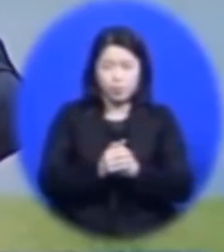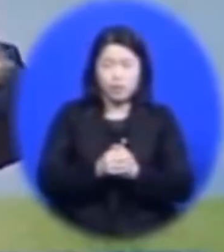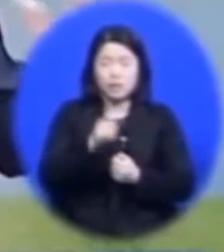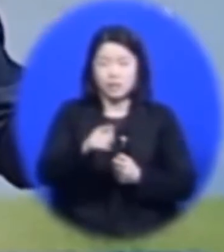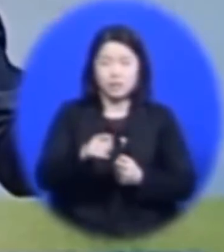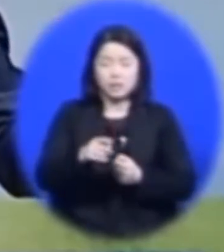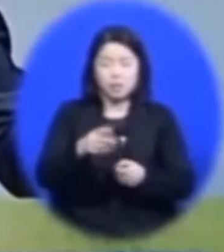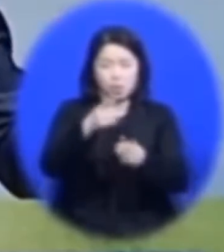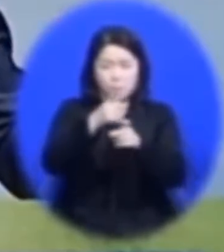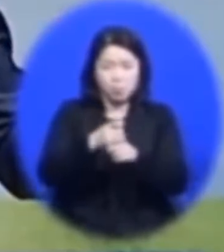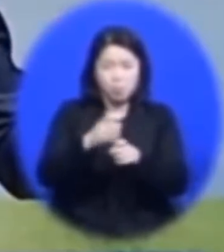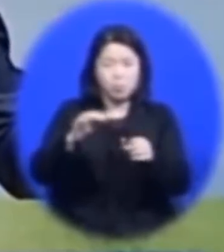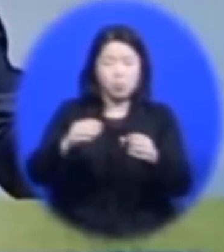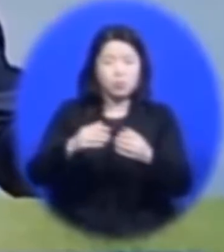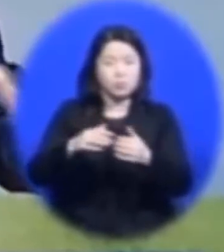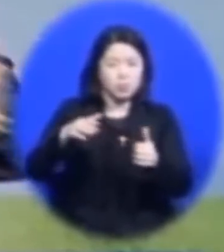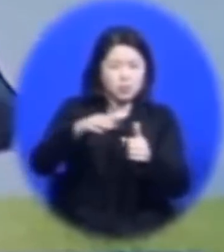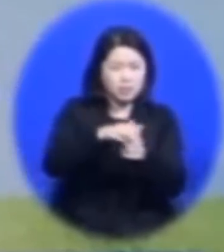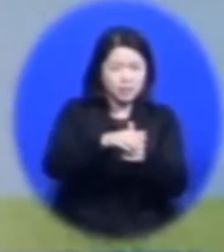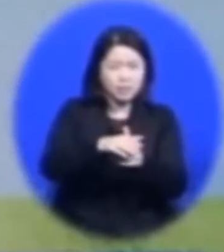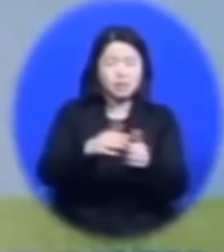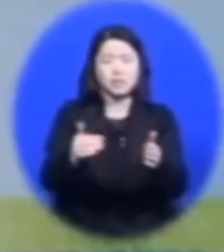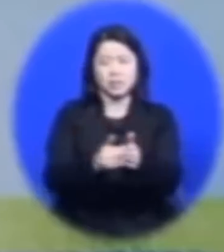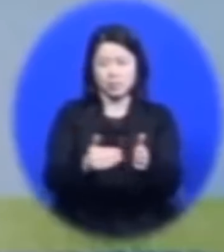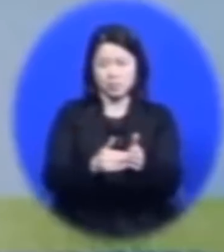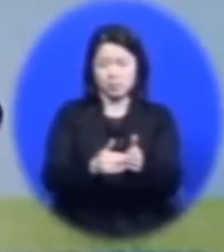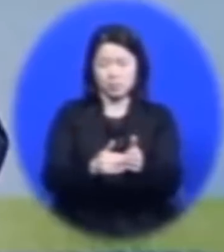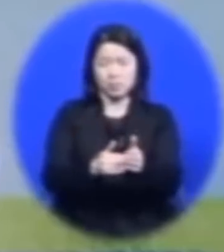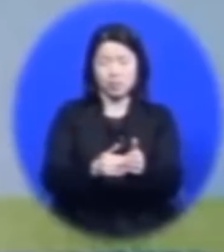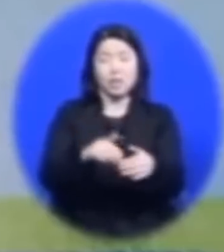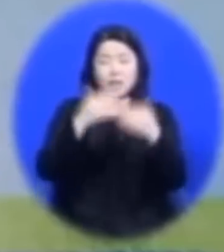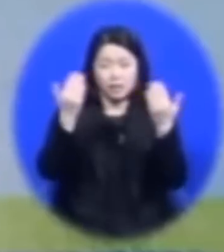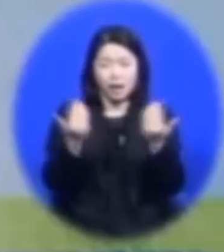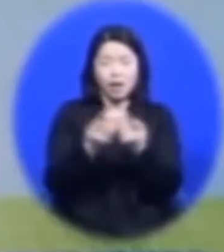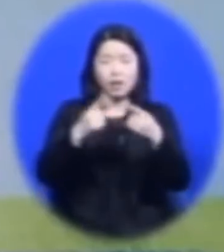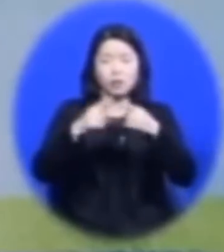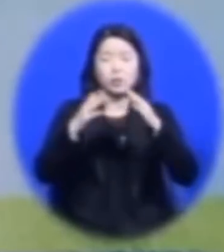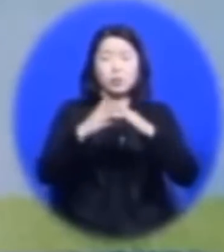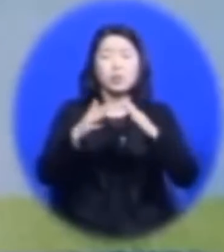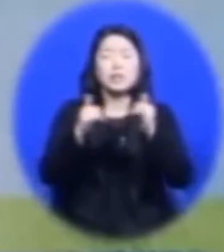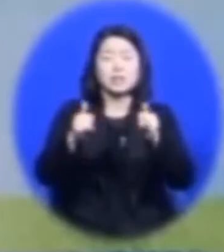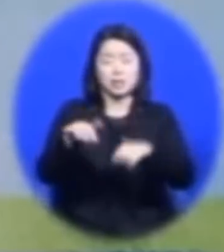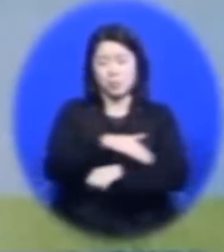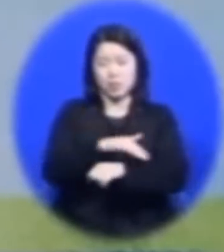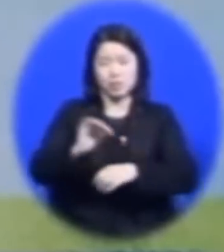보복 살인 이 끝났습니다 그리고 그들이 다 교인이 됐어요